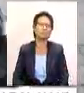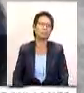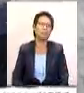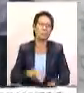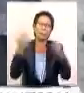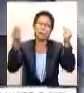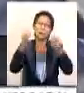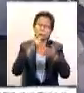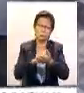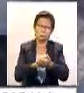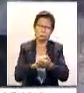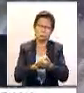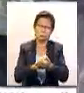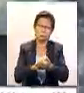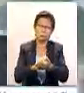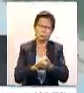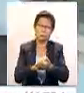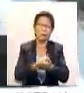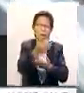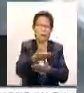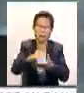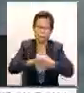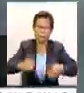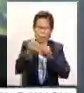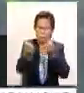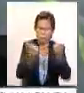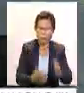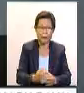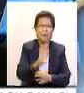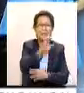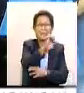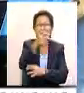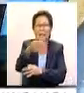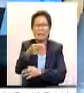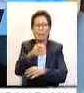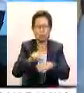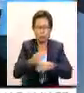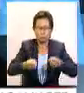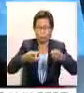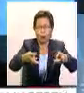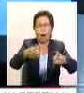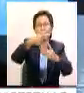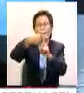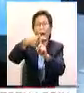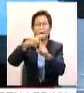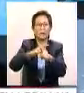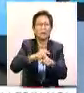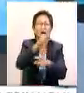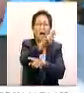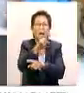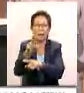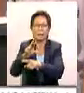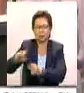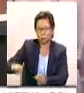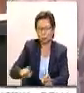Pada majlis berkenaan, beliau menyerahkan kit keselamatan kepada pemandu e-hailing yang menggunakan Lebuh Raya Plus di hentian rehat dan rawat